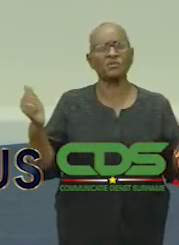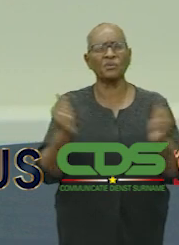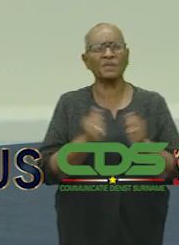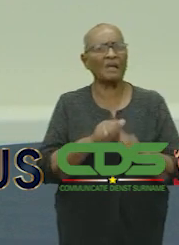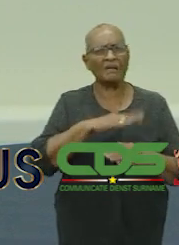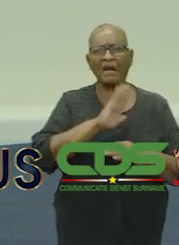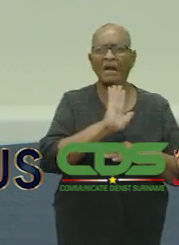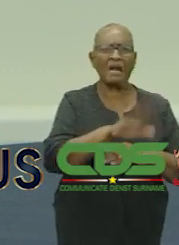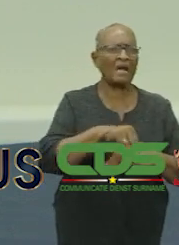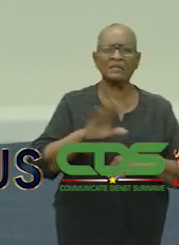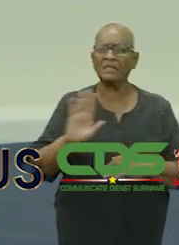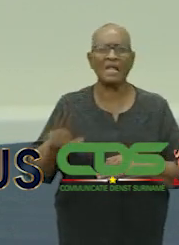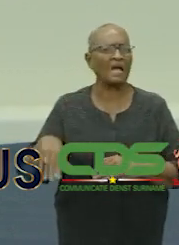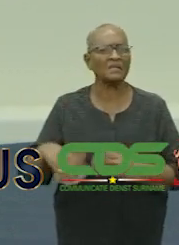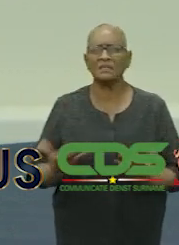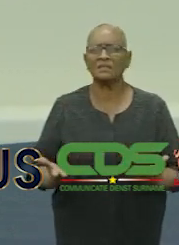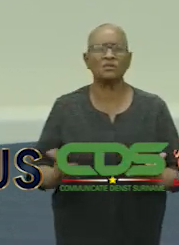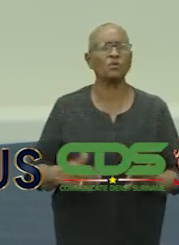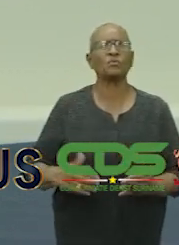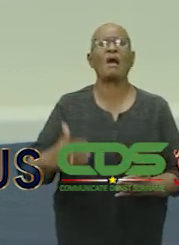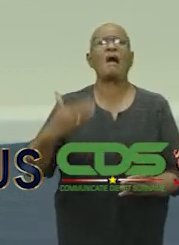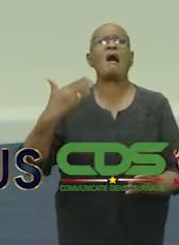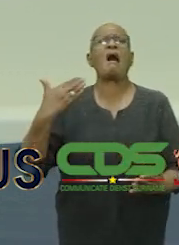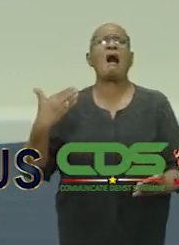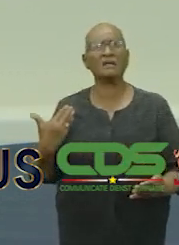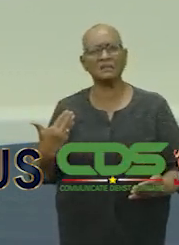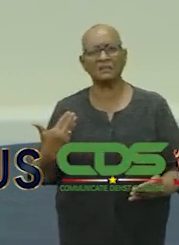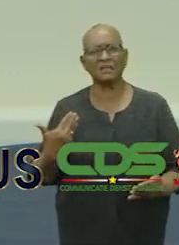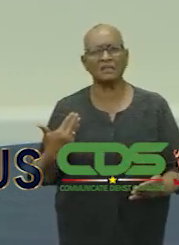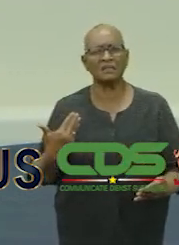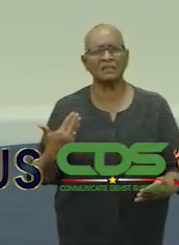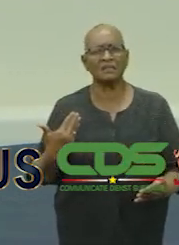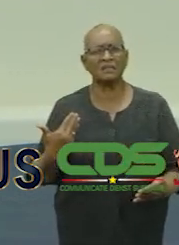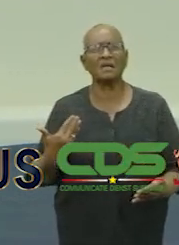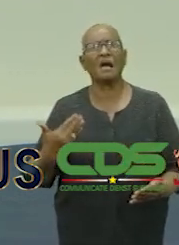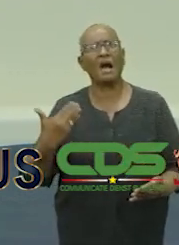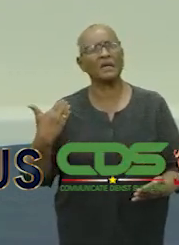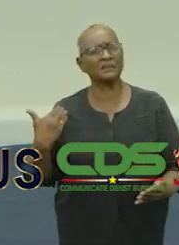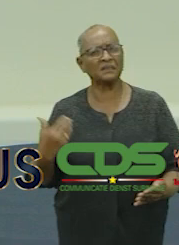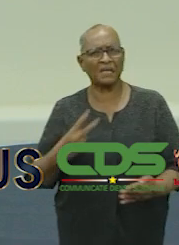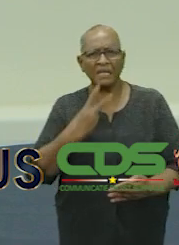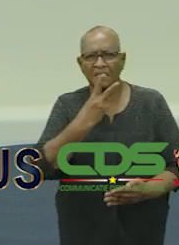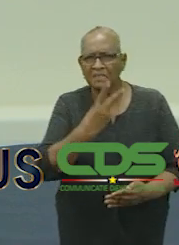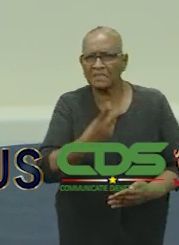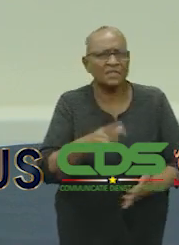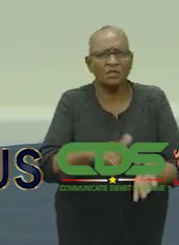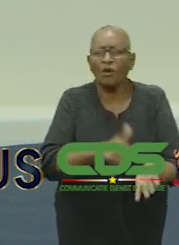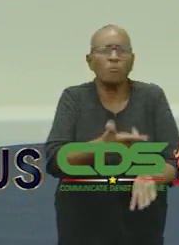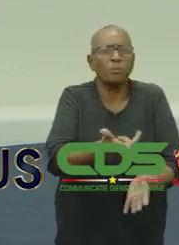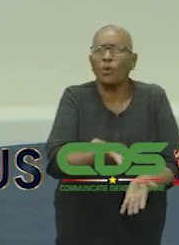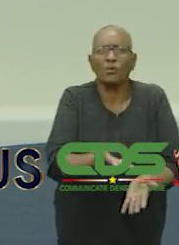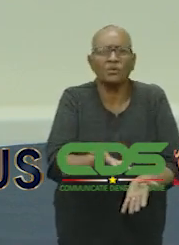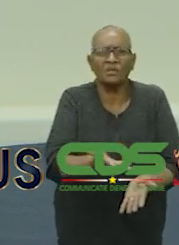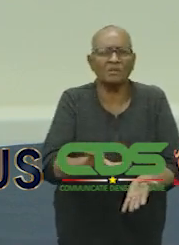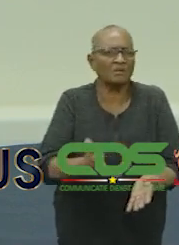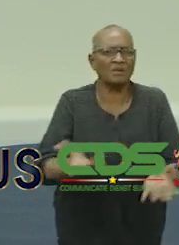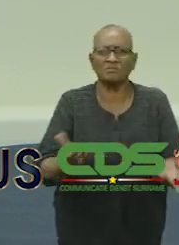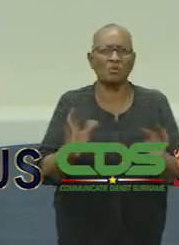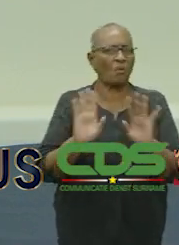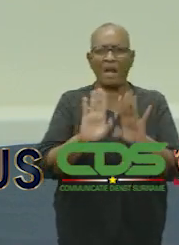bijzondere, een grote achterstand in te bespeuren valt. Arealen die braak liggen, maar